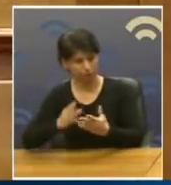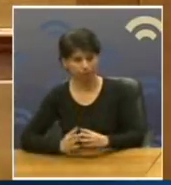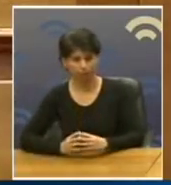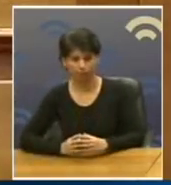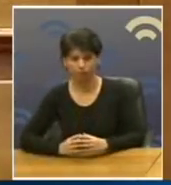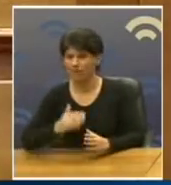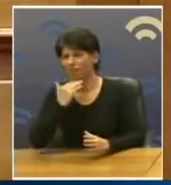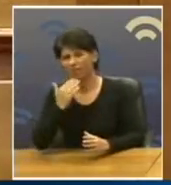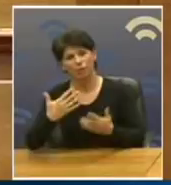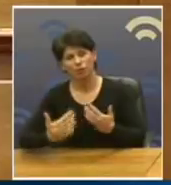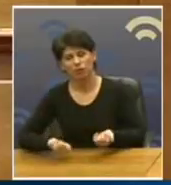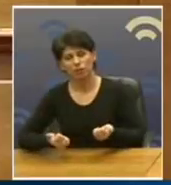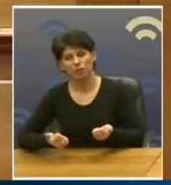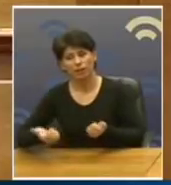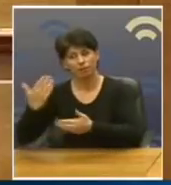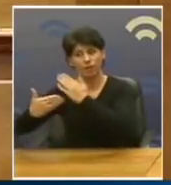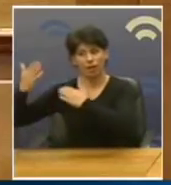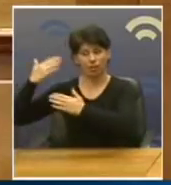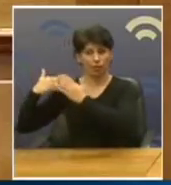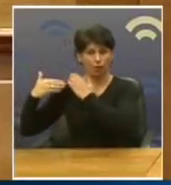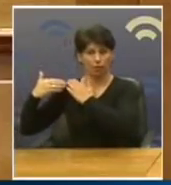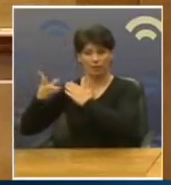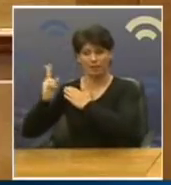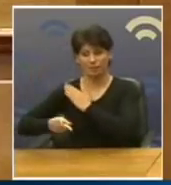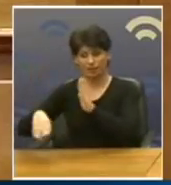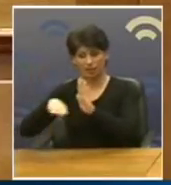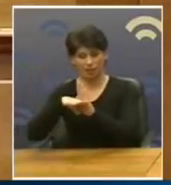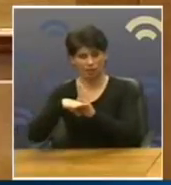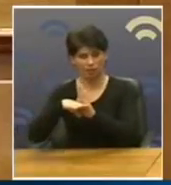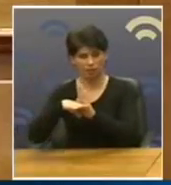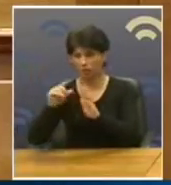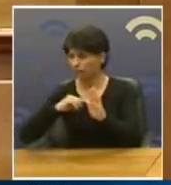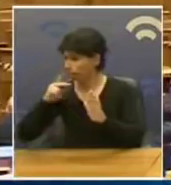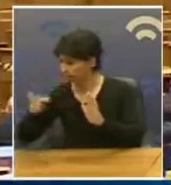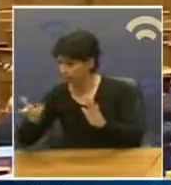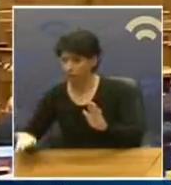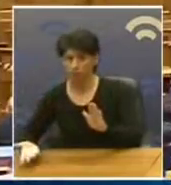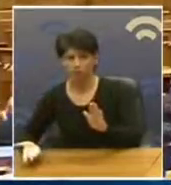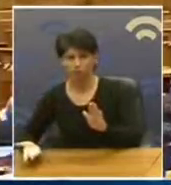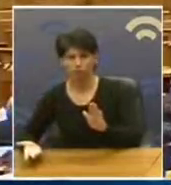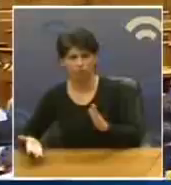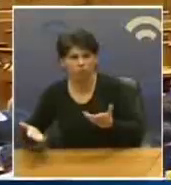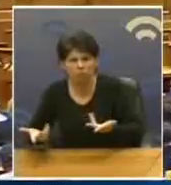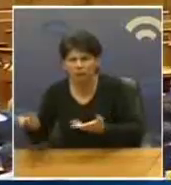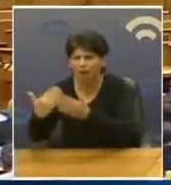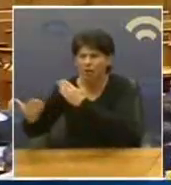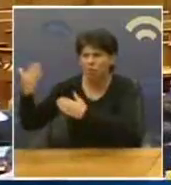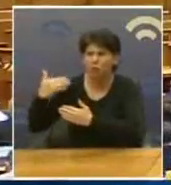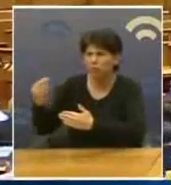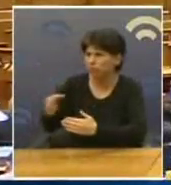δεν μπορεί να υπάρχει αναδρομικότητα σε ποινική διάταξη. Απαντάμε. Για ποια αναδρομικότητα μας